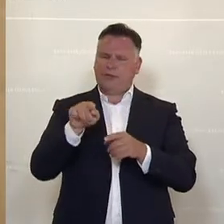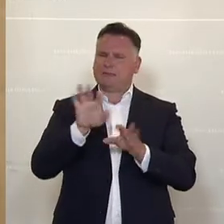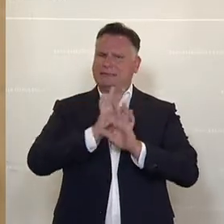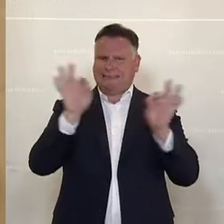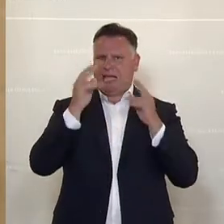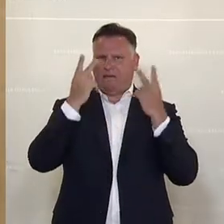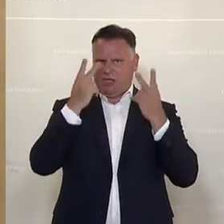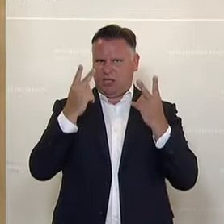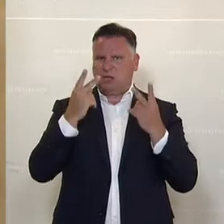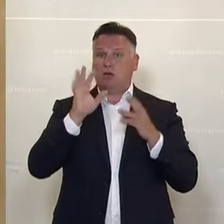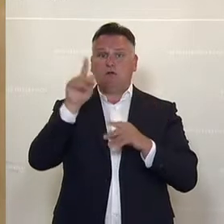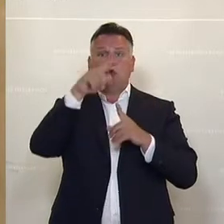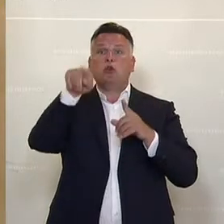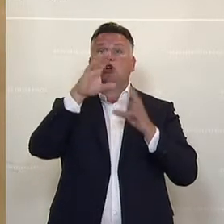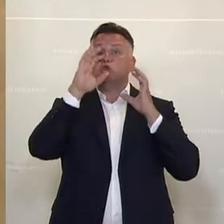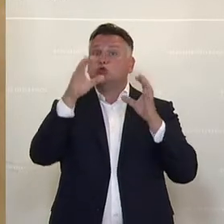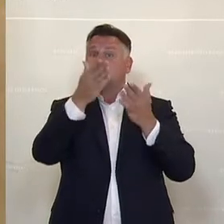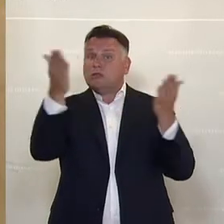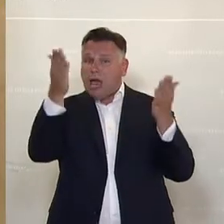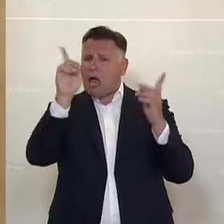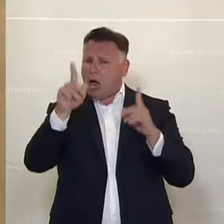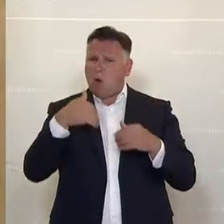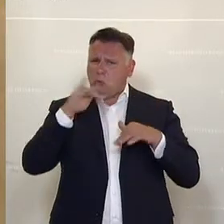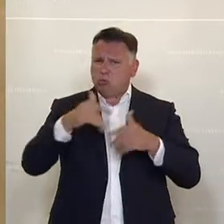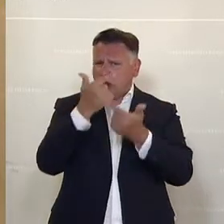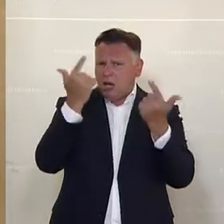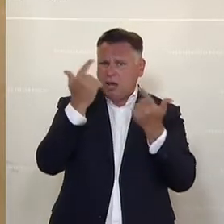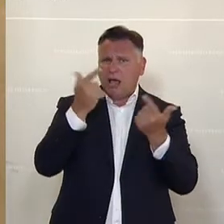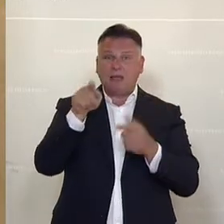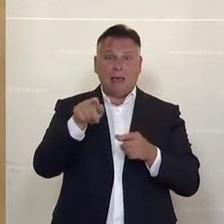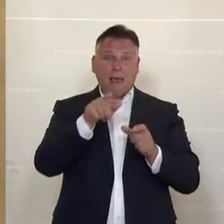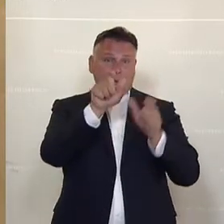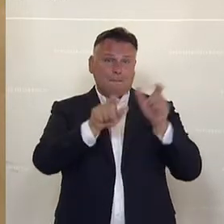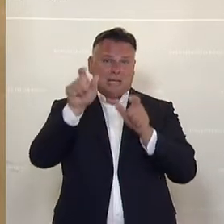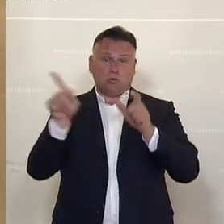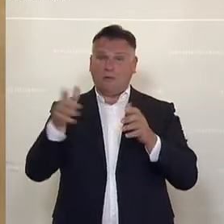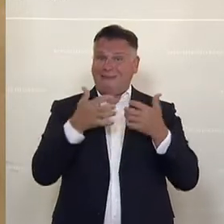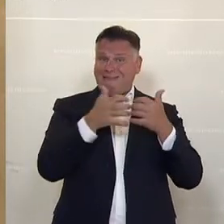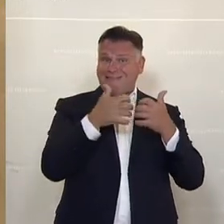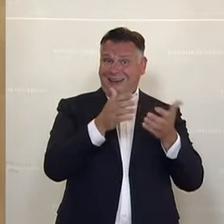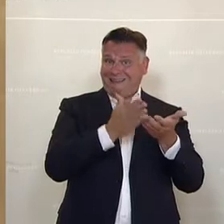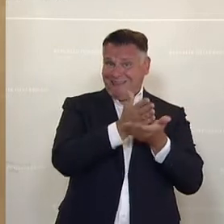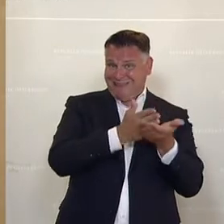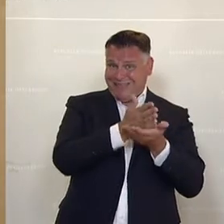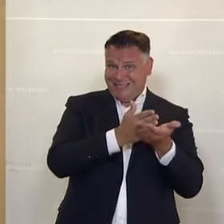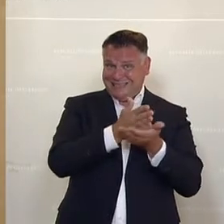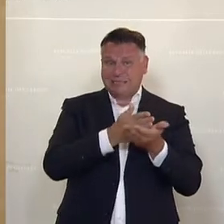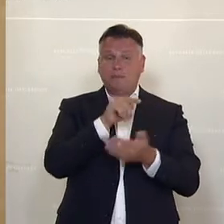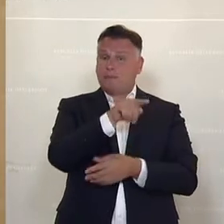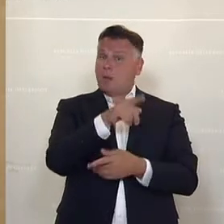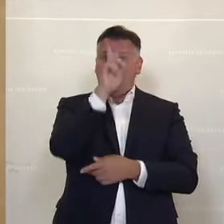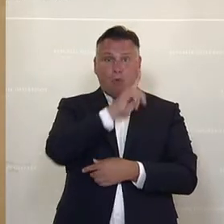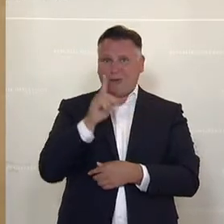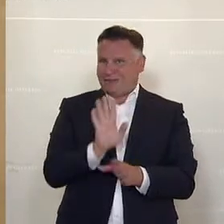die Zuseherinnen und Zuseher vielleicht wichtig zu erklären. Die Personen, die dann im Nachrichtendienst arbeiten, sind dann keine Polizisten